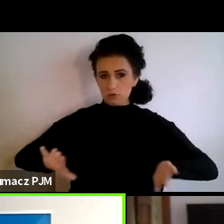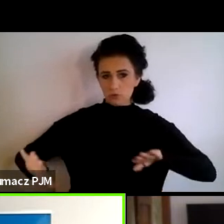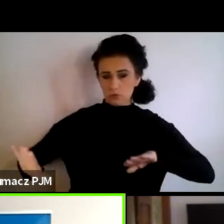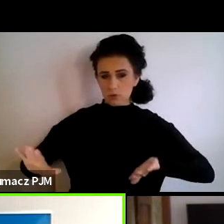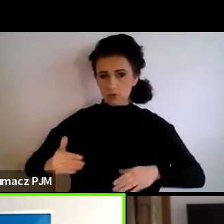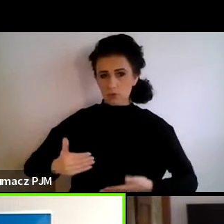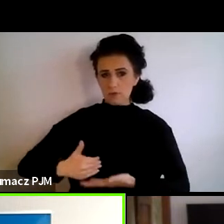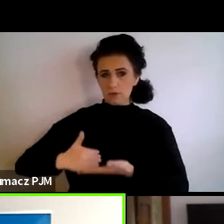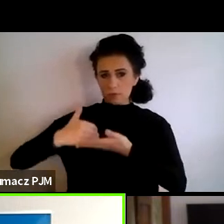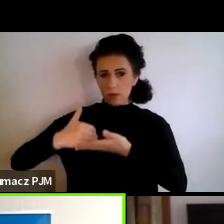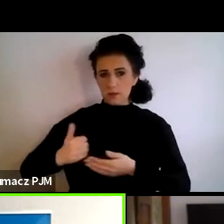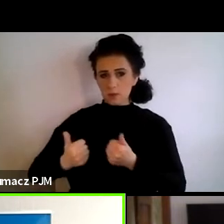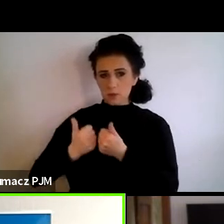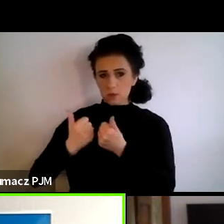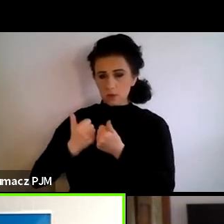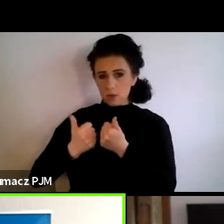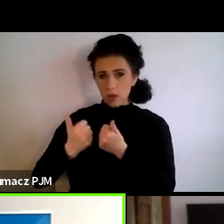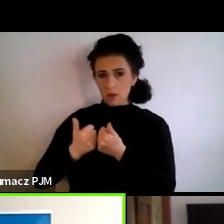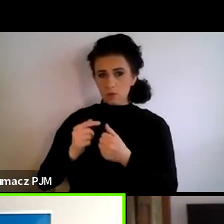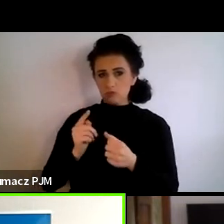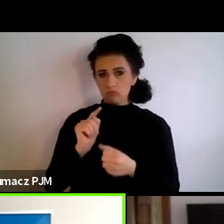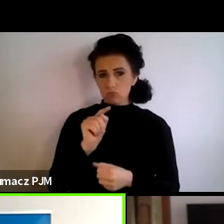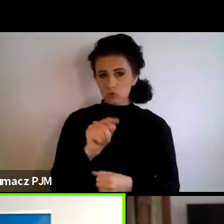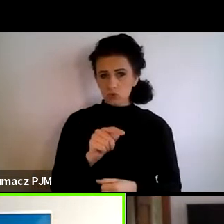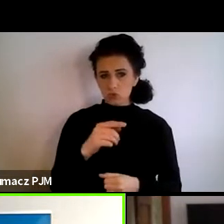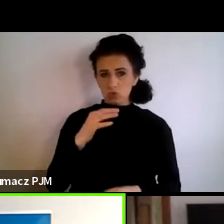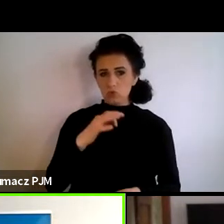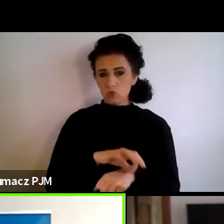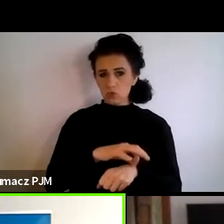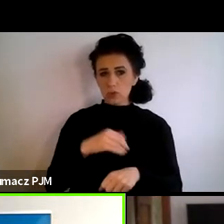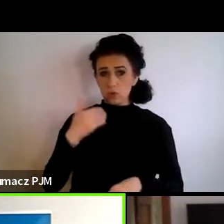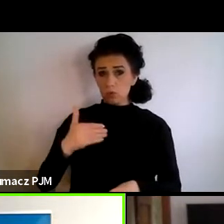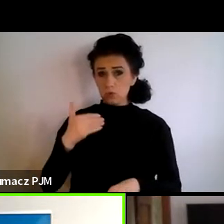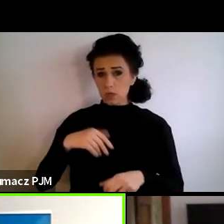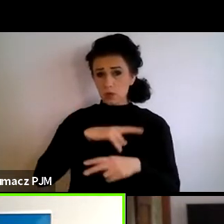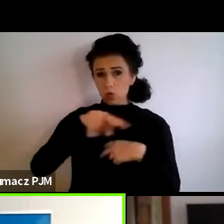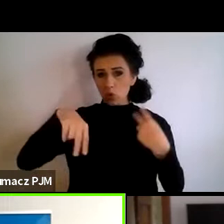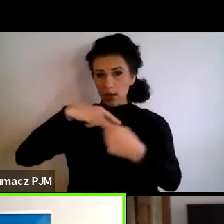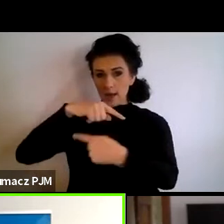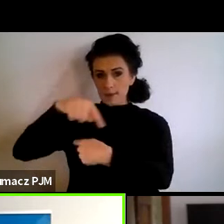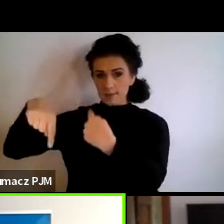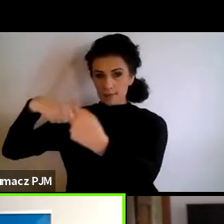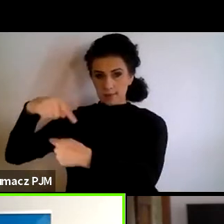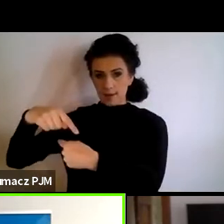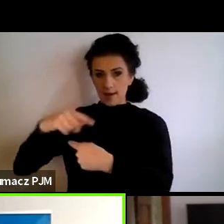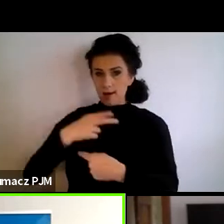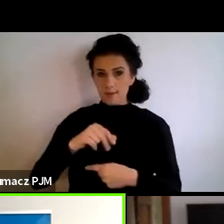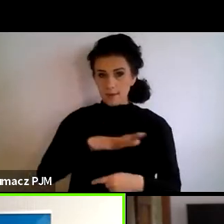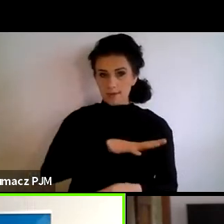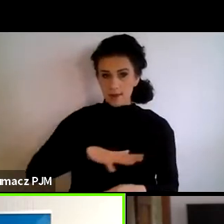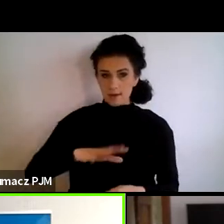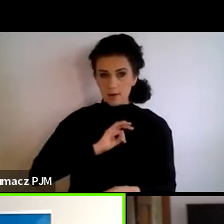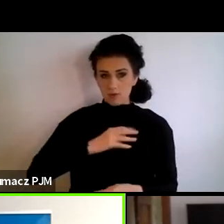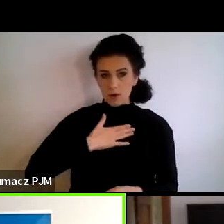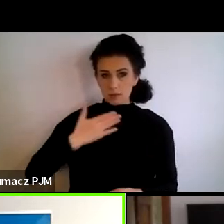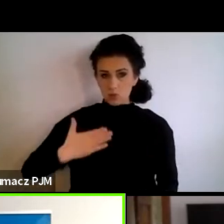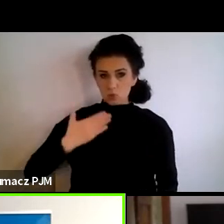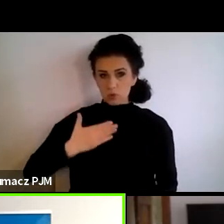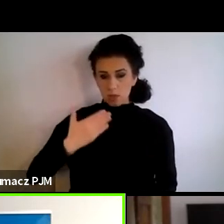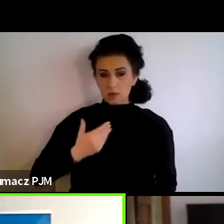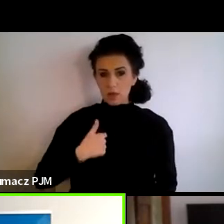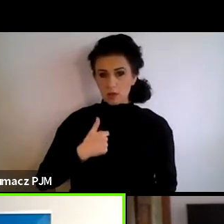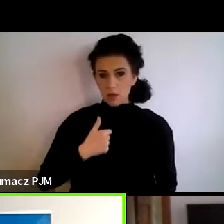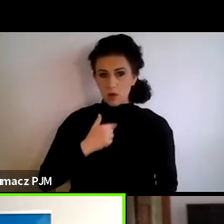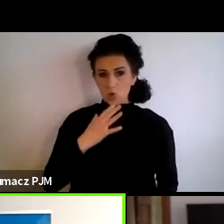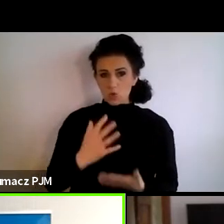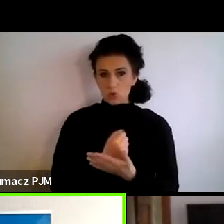różnych uczelniach w Krakowie, by studenci z jednej uczelni na przykład nie czuli się nieswojo, korzystając na terenie tej uczelni z wsparcia, czy